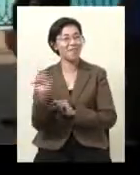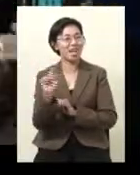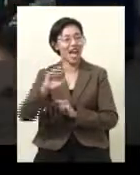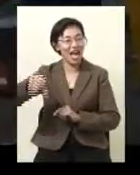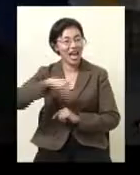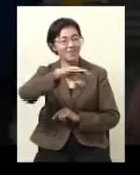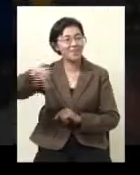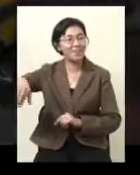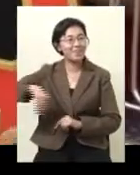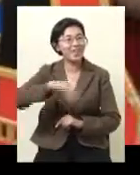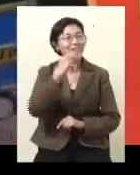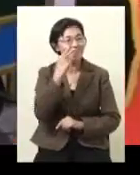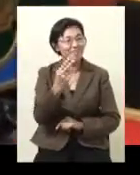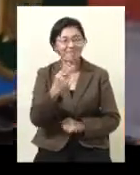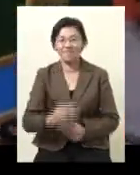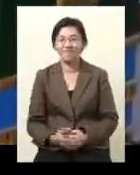มีอะไรที่น่าสนใจบ้าง